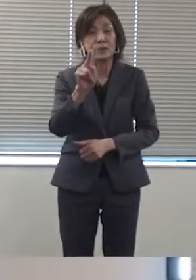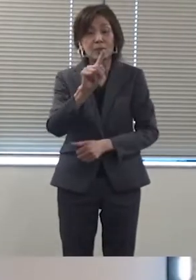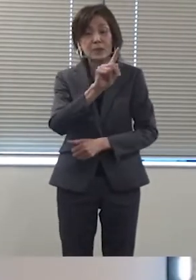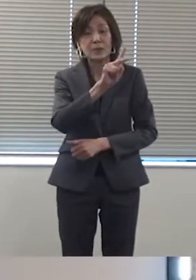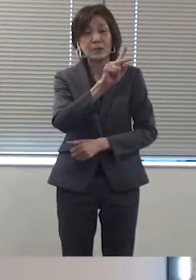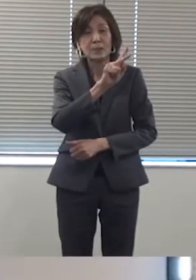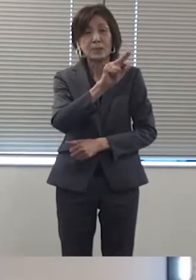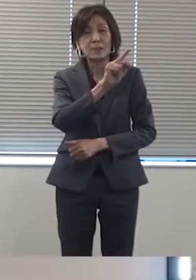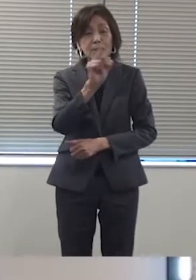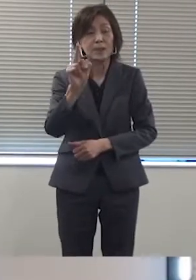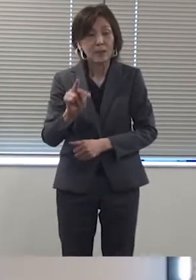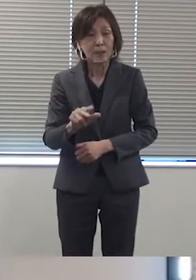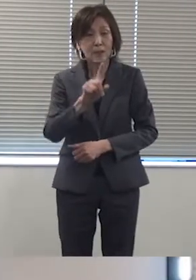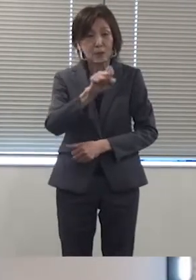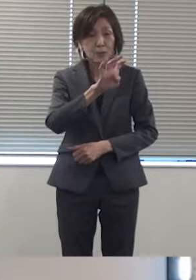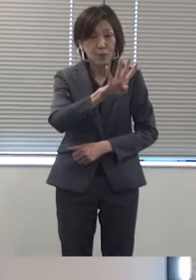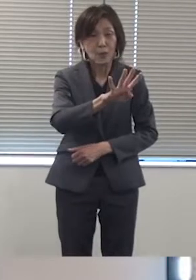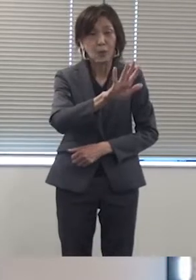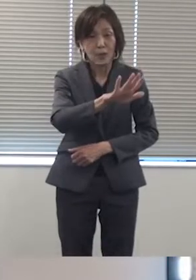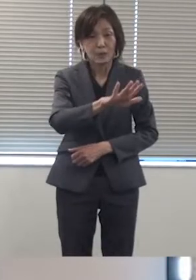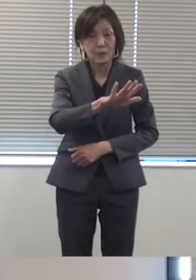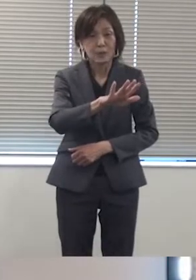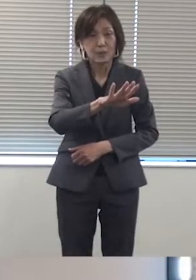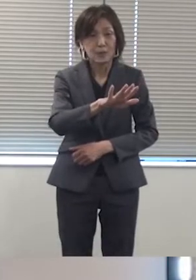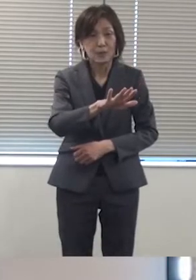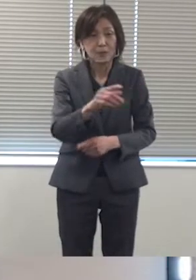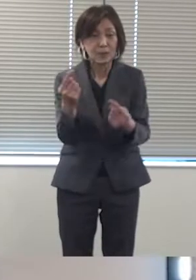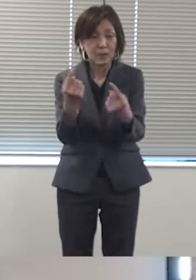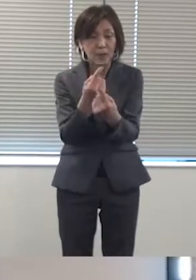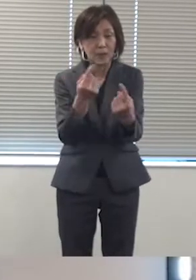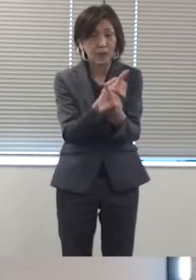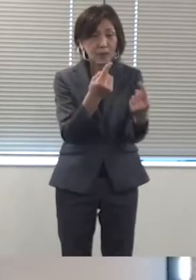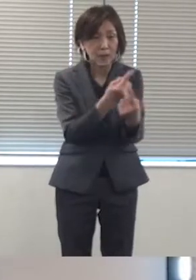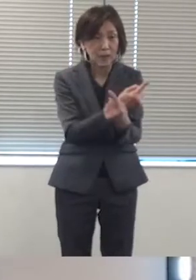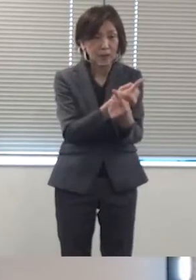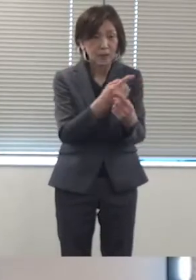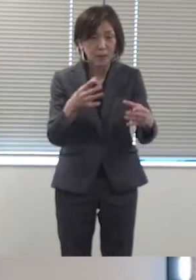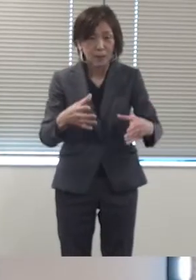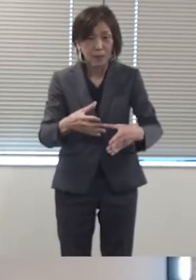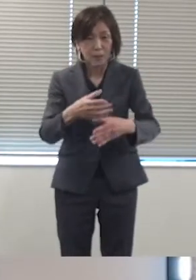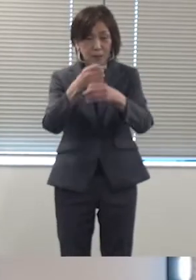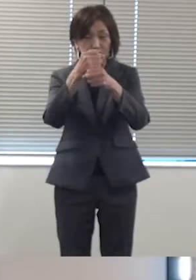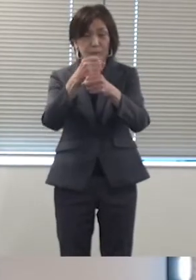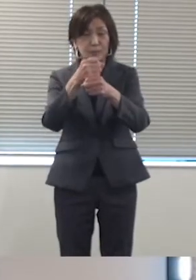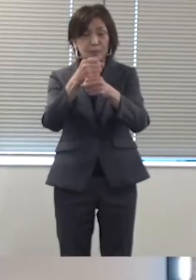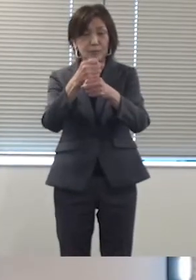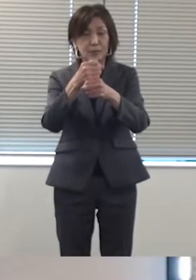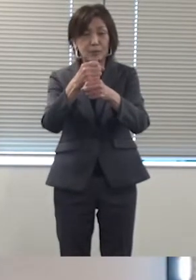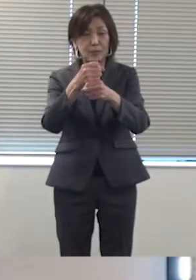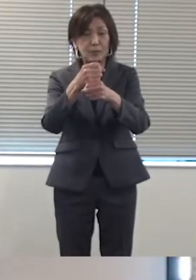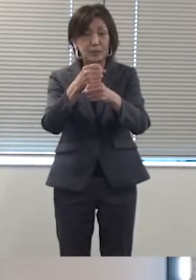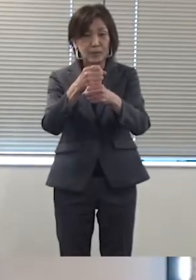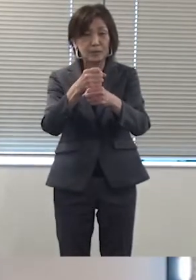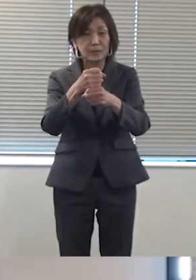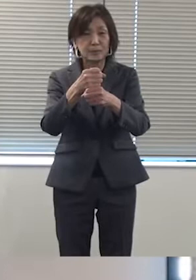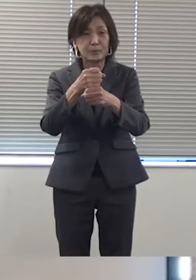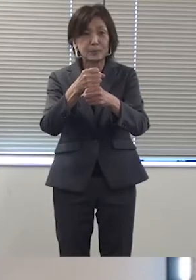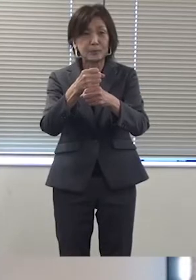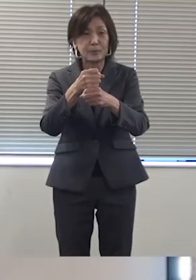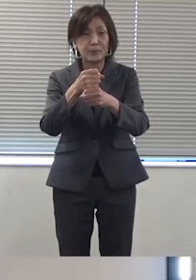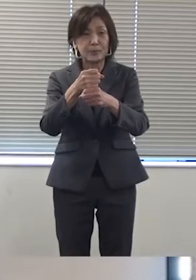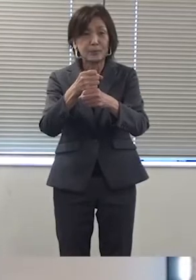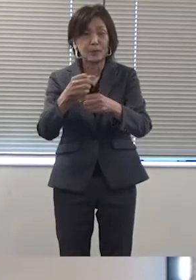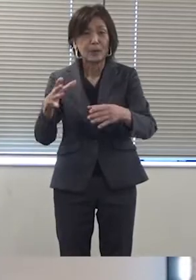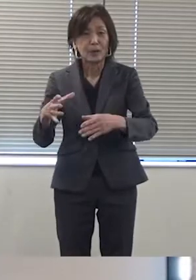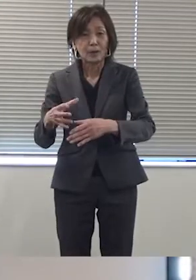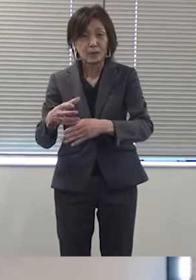ので、それを統括する基幹型地域保護支援センターを、統括として、立ち上げる予定